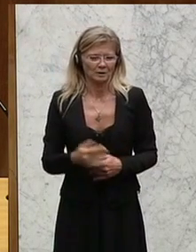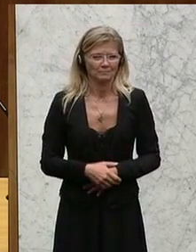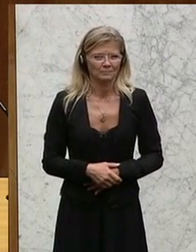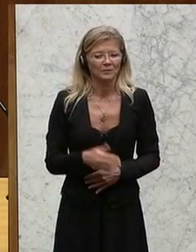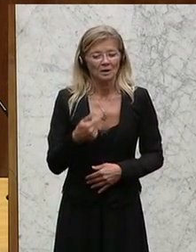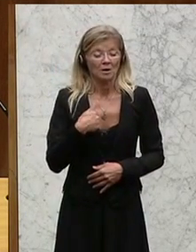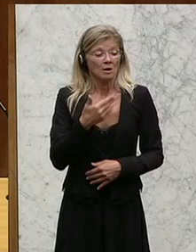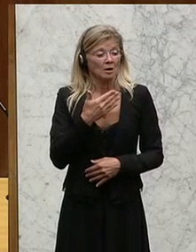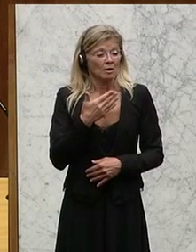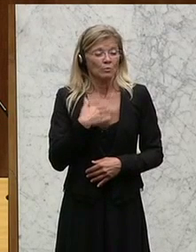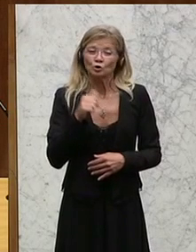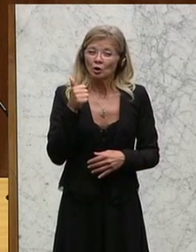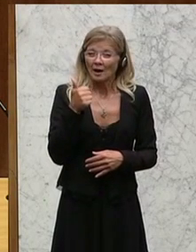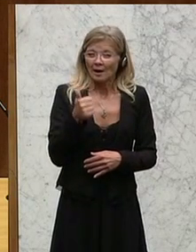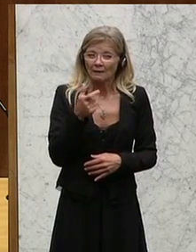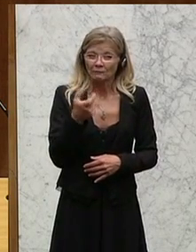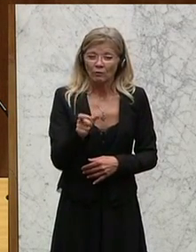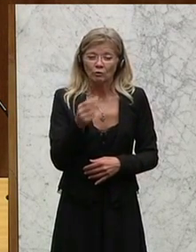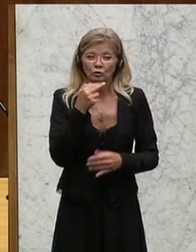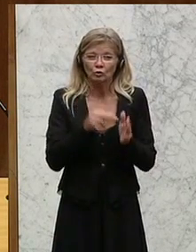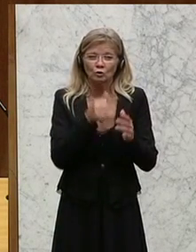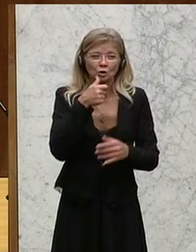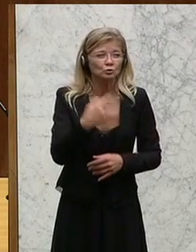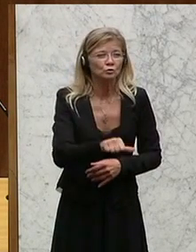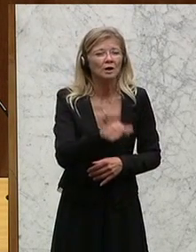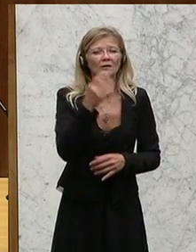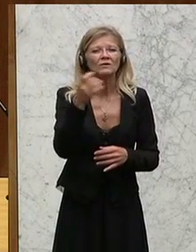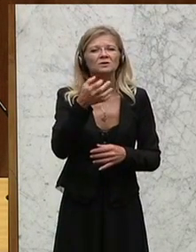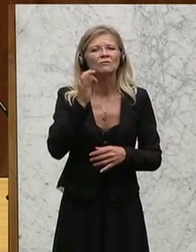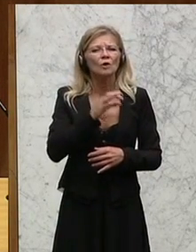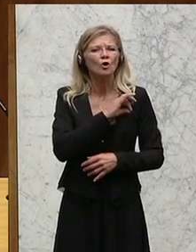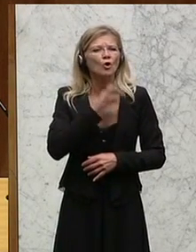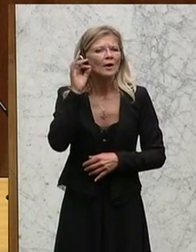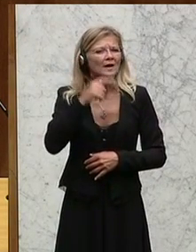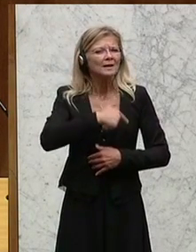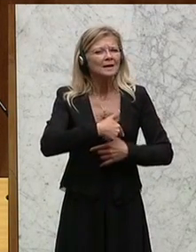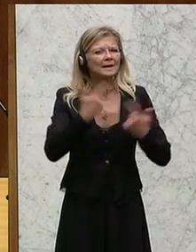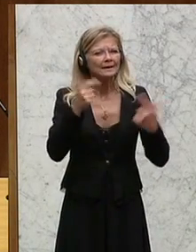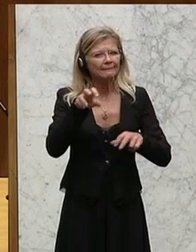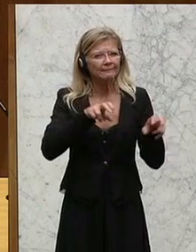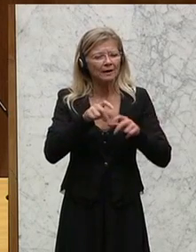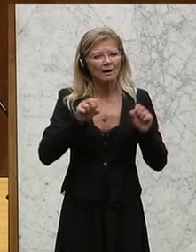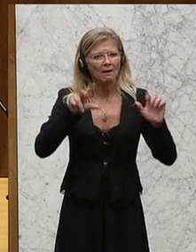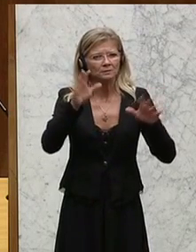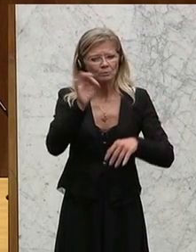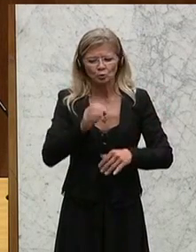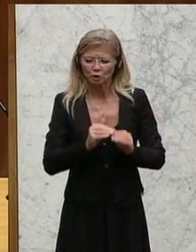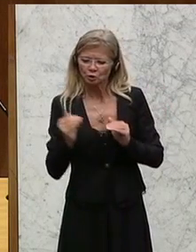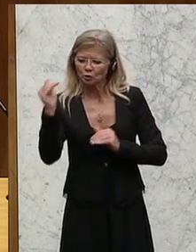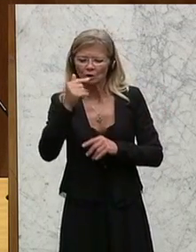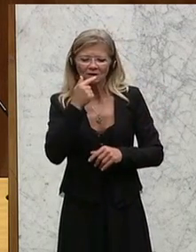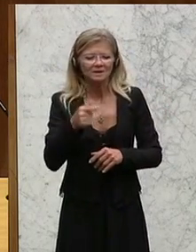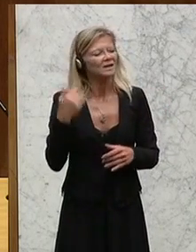zum Vorschlag der Kollegin Lichtenegger und der Grünen. Eine Erhöhung um 18%. Unseres Erachtens ergibt auch